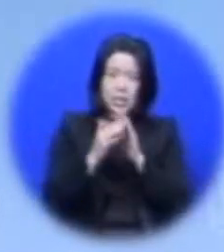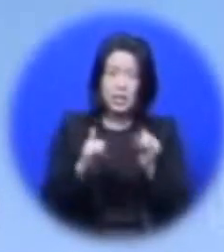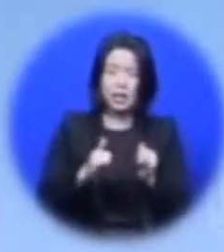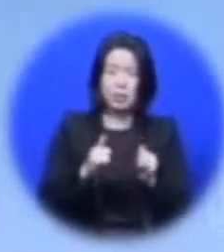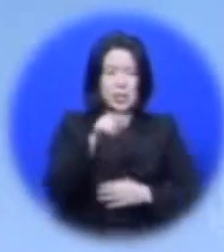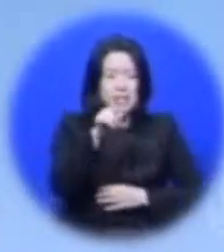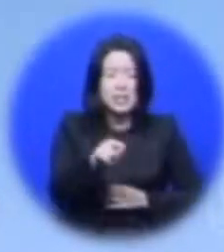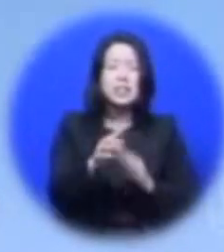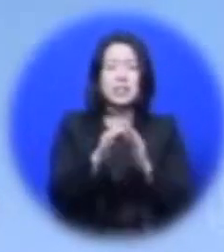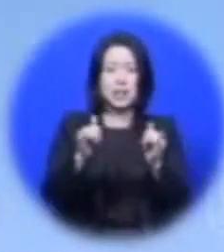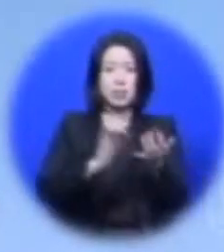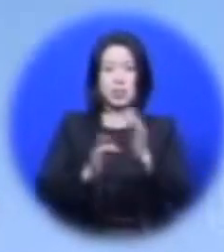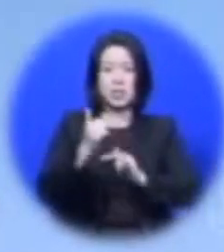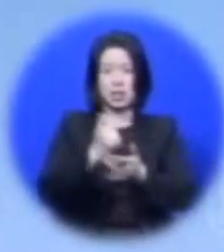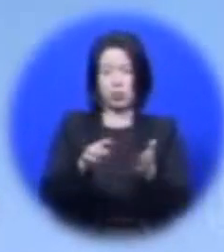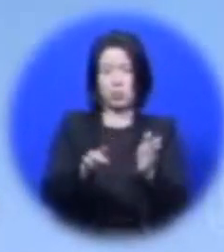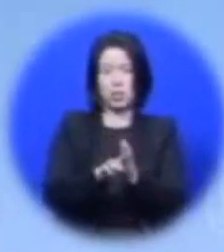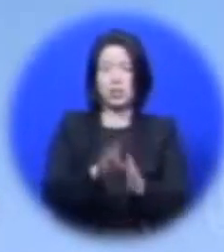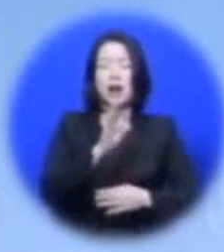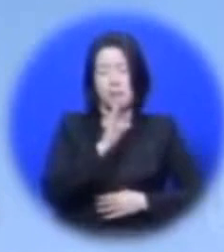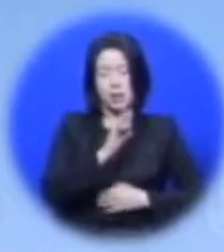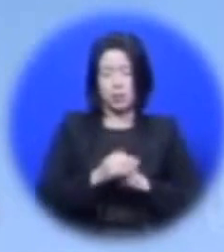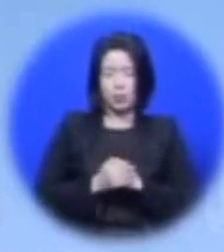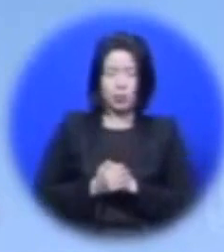예수를 믿는 사람.